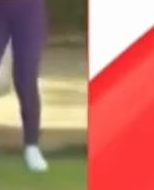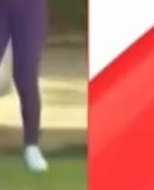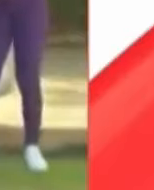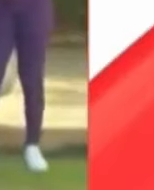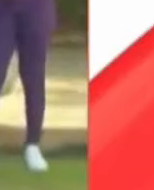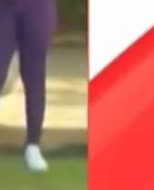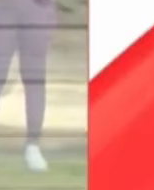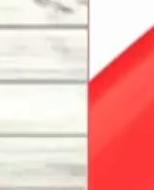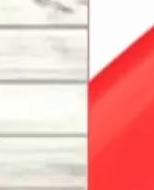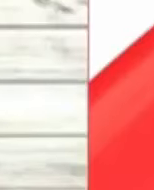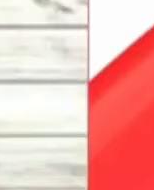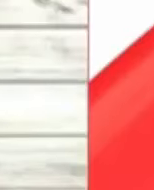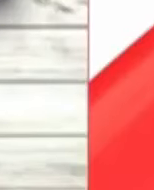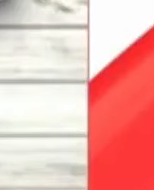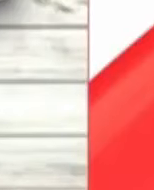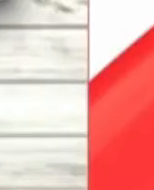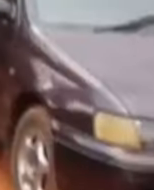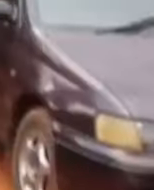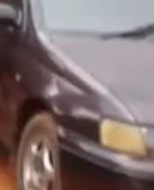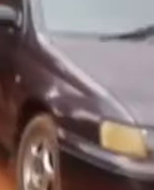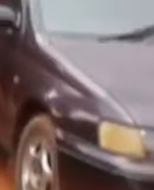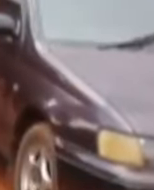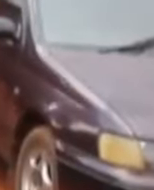Prestige margarine.